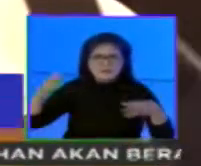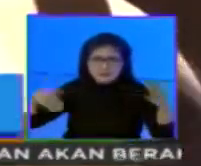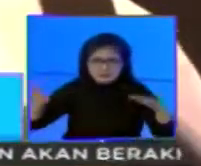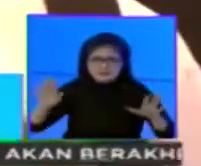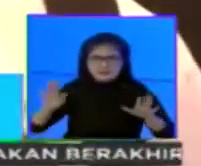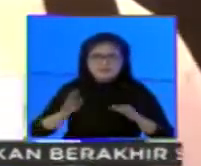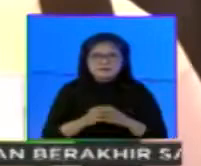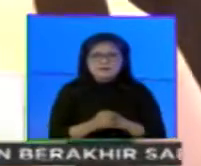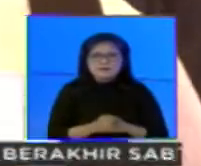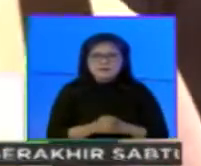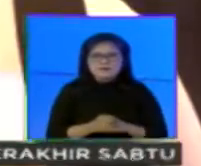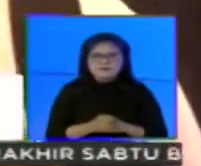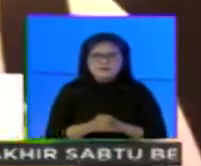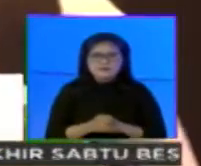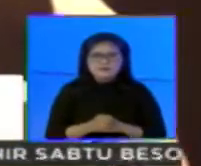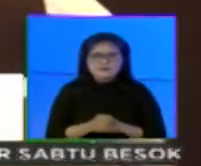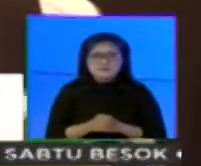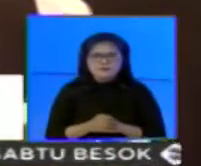Ya, soalnya sesuai dengan